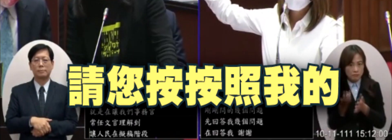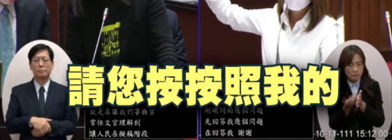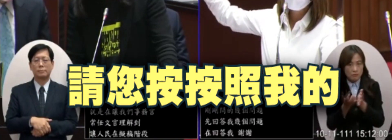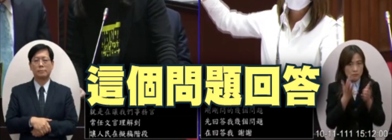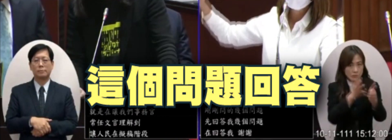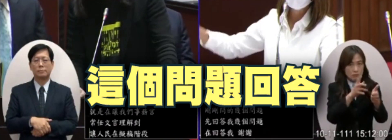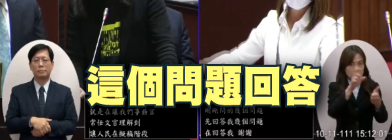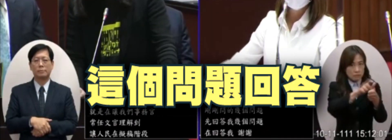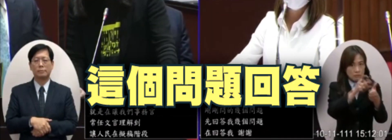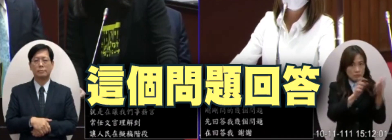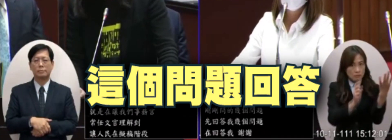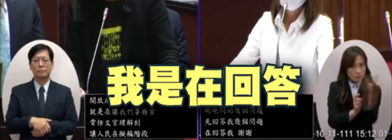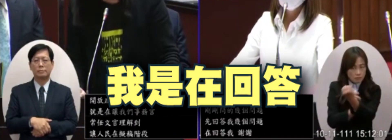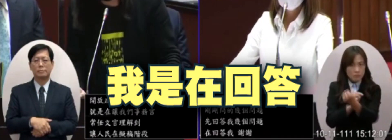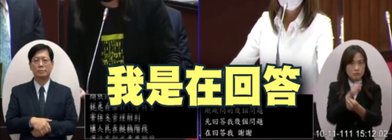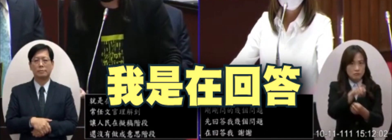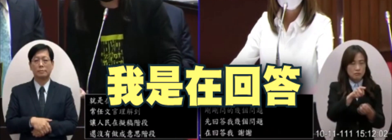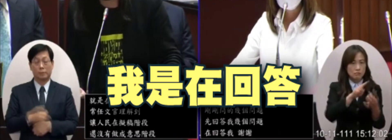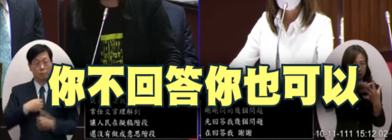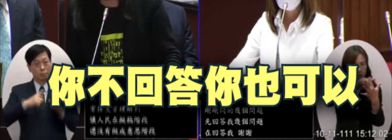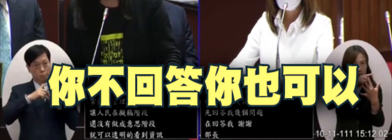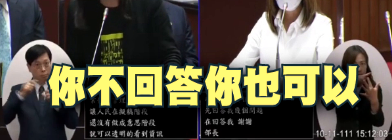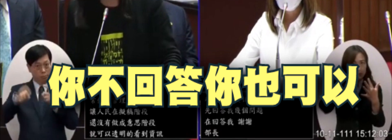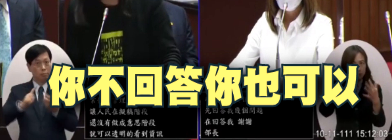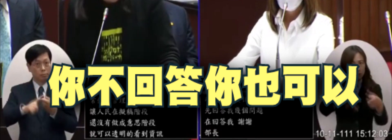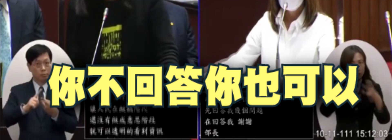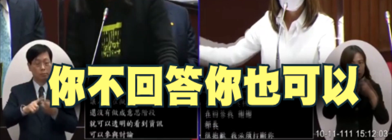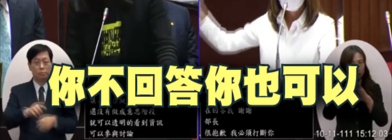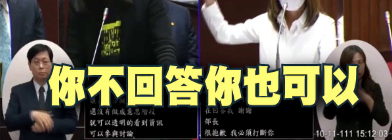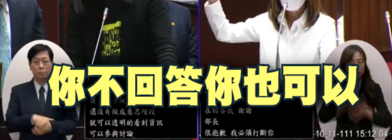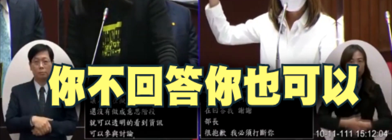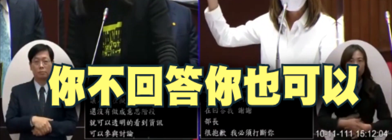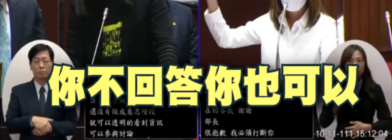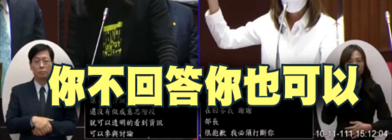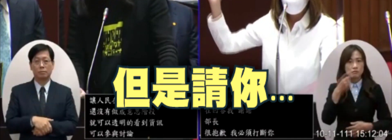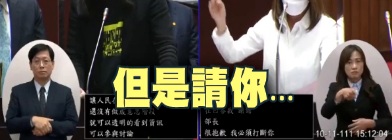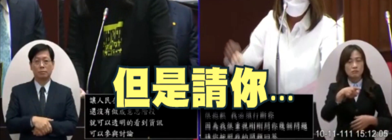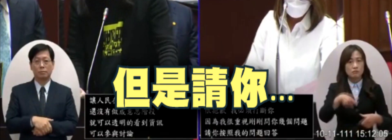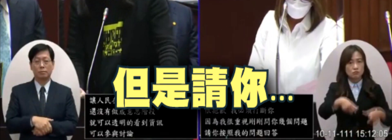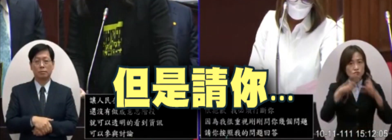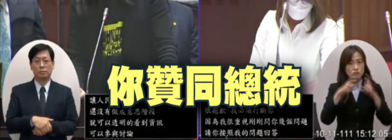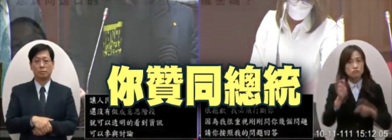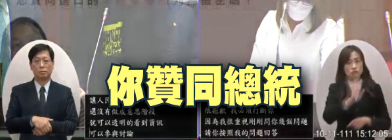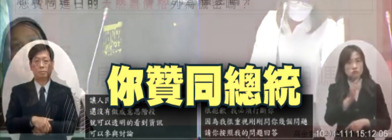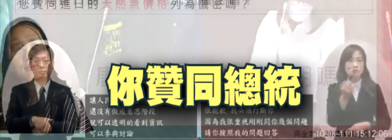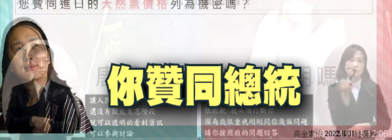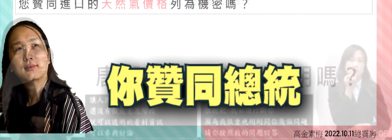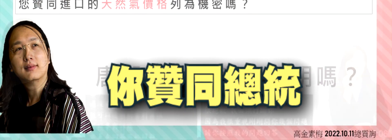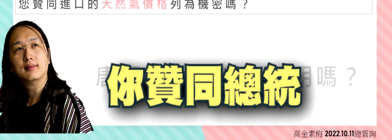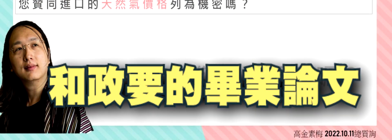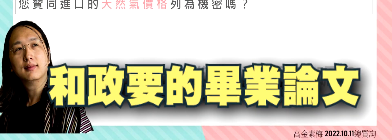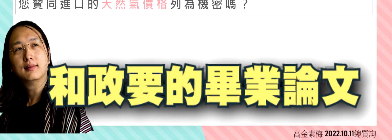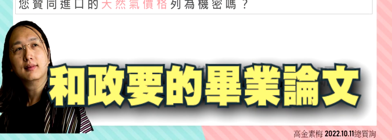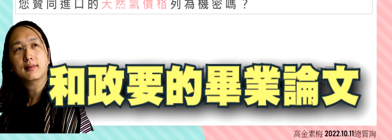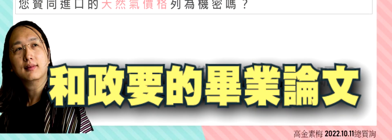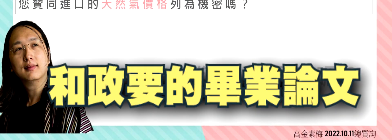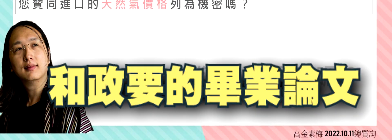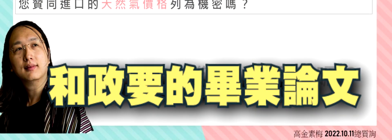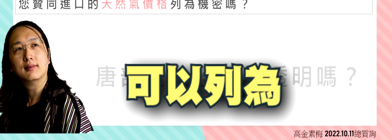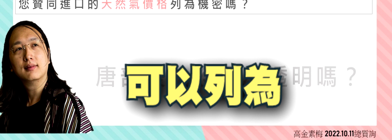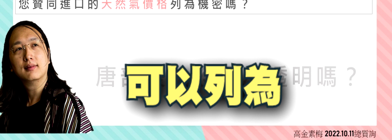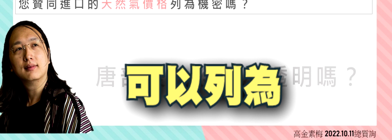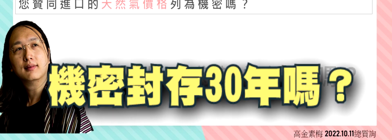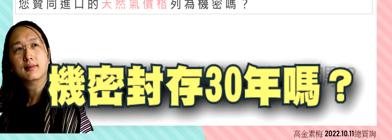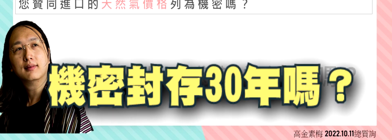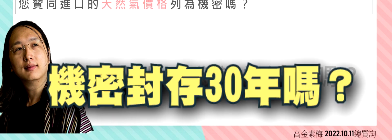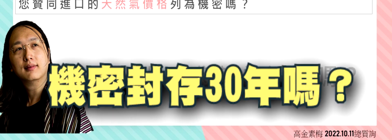请您按照我的这个问题回答。 我是在回答您的问题。 你不回答你也可以，但是请你赞同总统和政要的毕业论